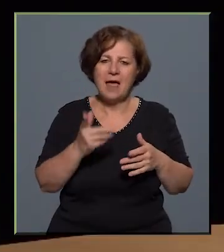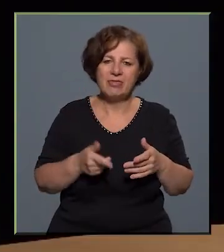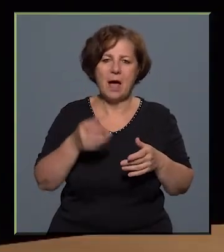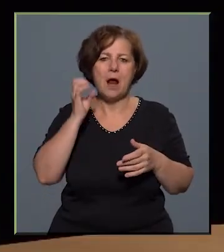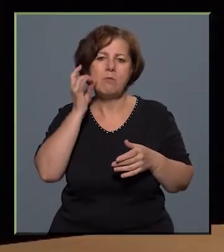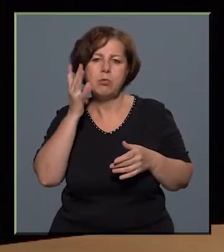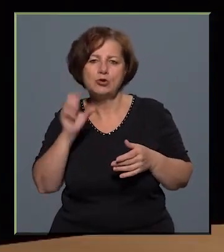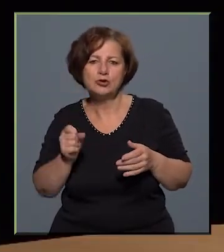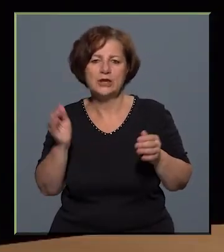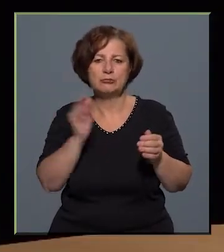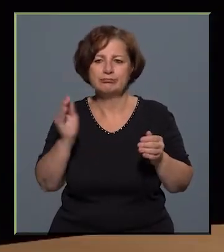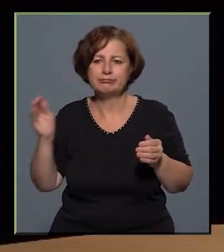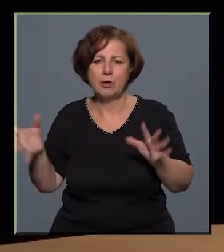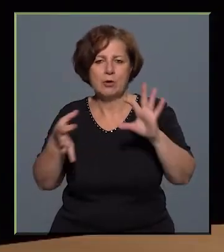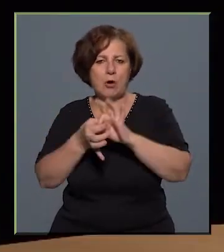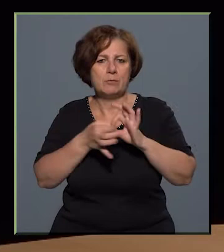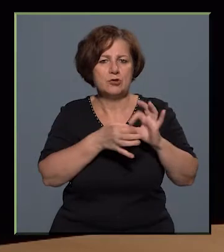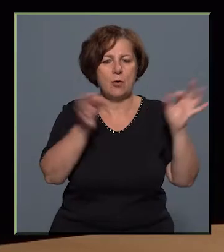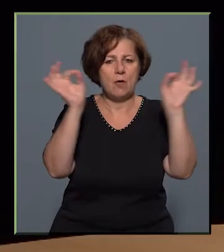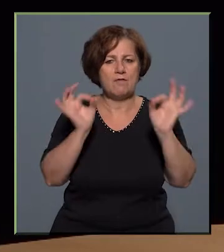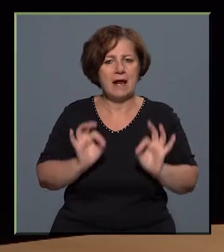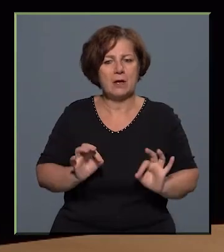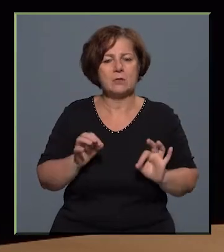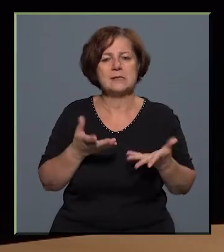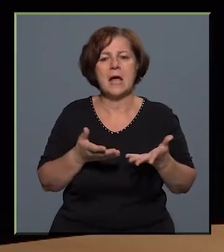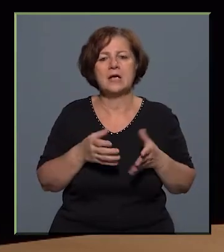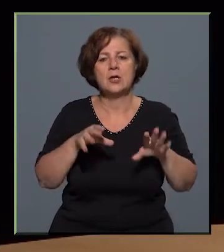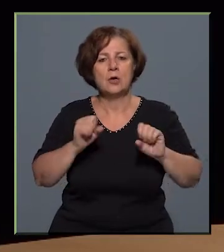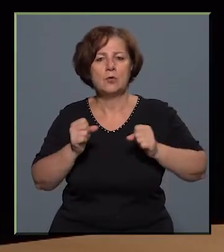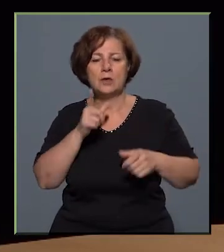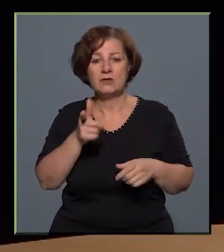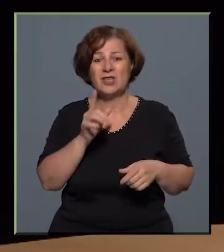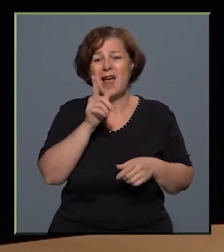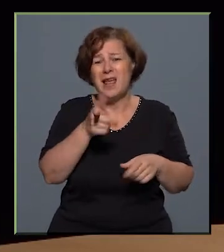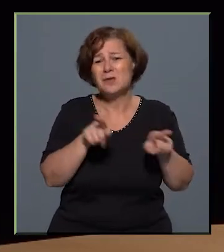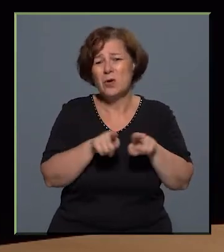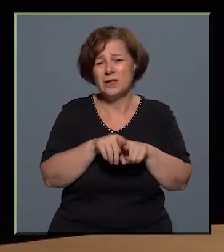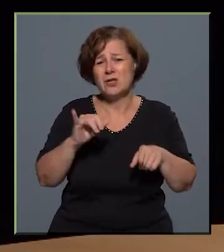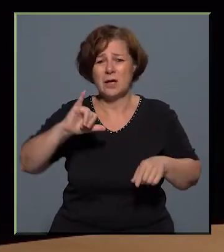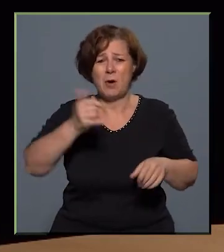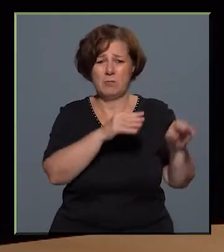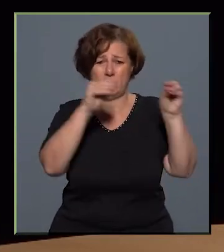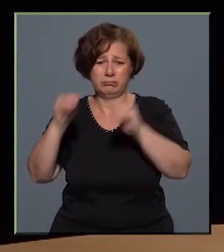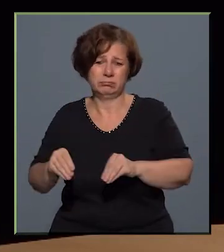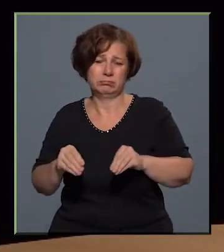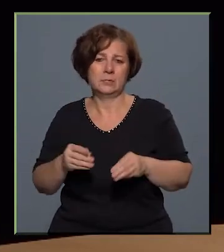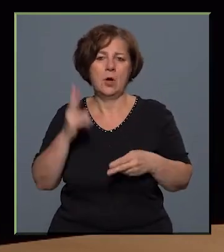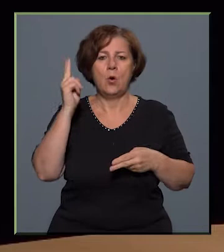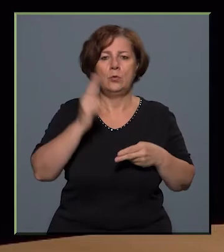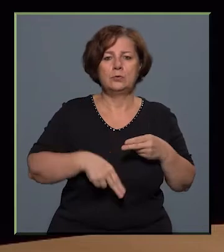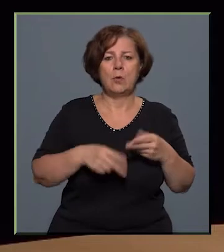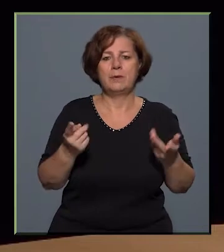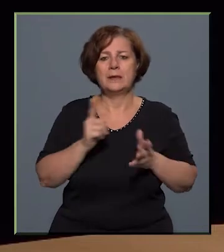kicsi, apró, hozzájuk kapcsolódó vállalkozás működni fog, és nyilván lesznek olyanok, akik bajba fognak kerülni. Az utóbbi időben szárnyalt